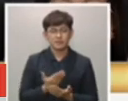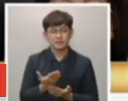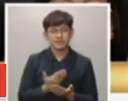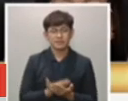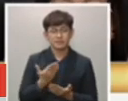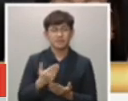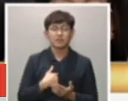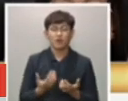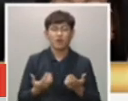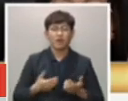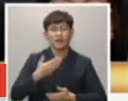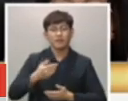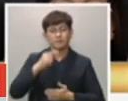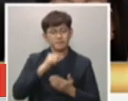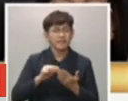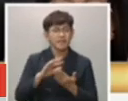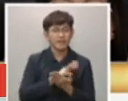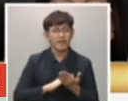จากไม่เพิ่มแล้วยังหดหายครับ